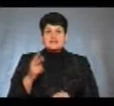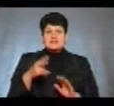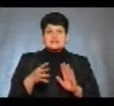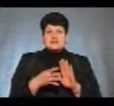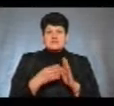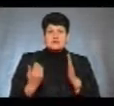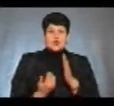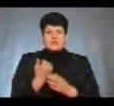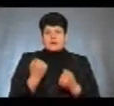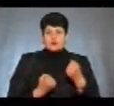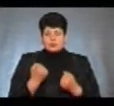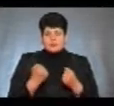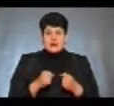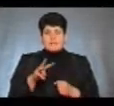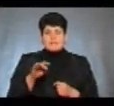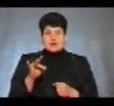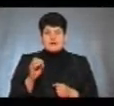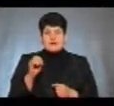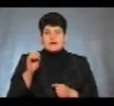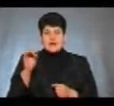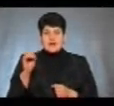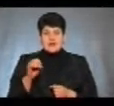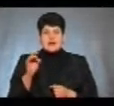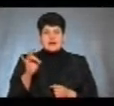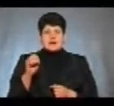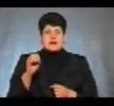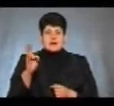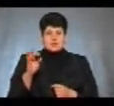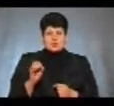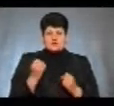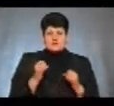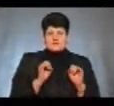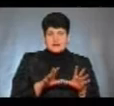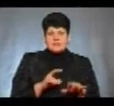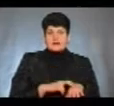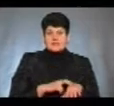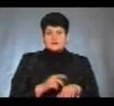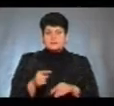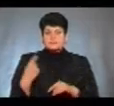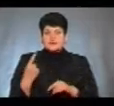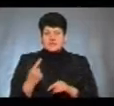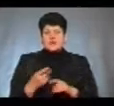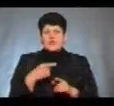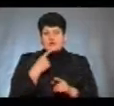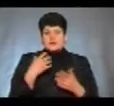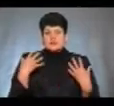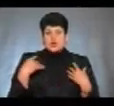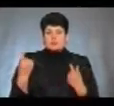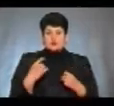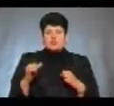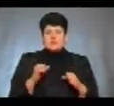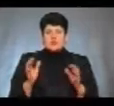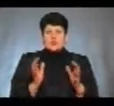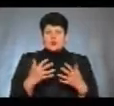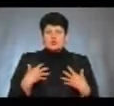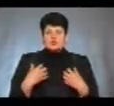«29 нових автомобілів марки Renault Duster сьогодні передали лікарям амбулаторії Тернопільщини. За словами начальника обласного управління охорони